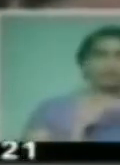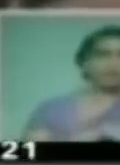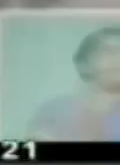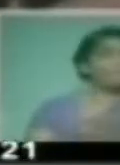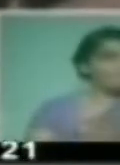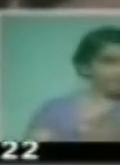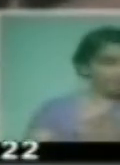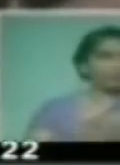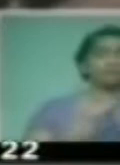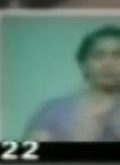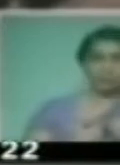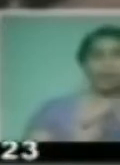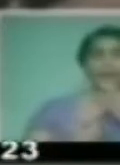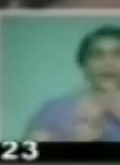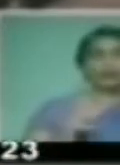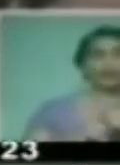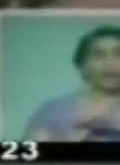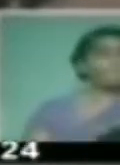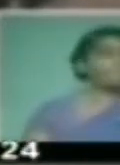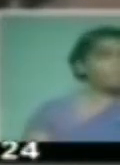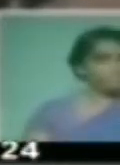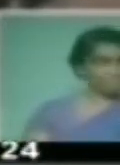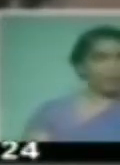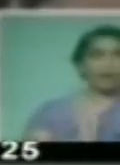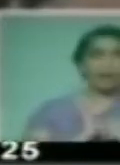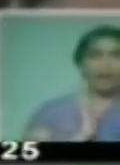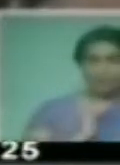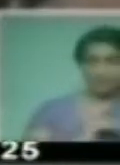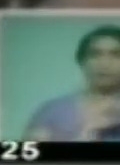செயற்பாடுகள் காரணமாக இலங்கைக்கும் ஜப்பானுக்கும் இடையிலான உறவில் விரிசல்